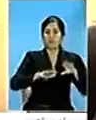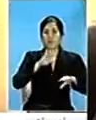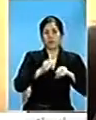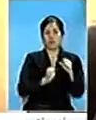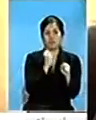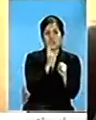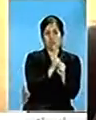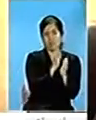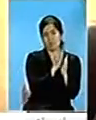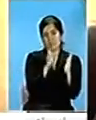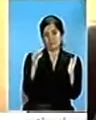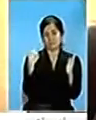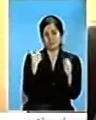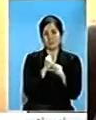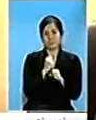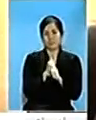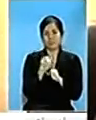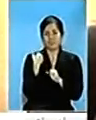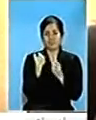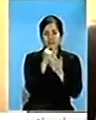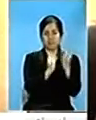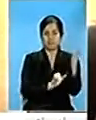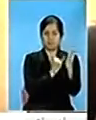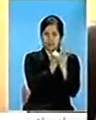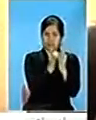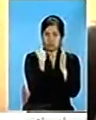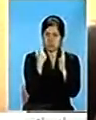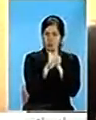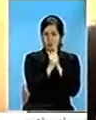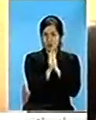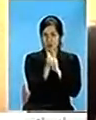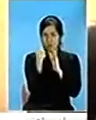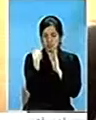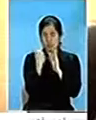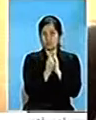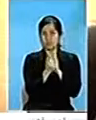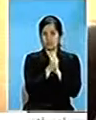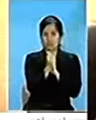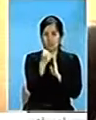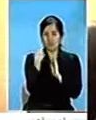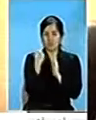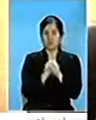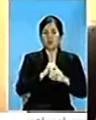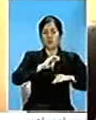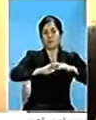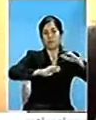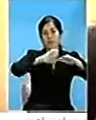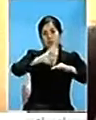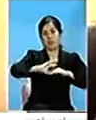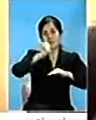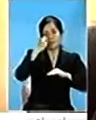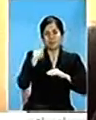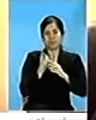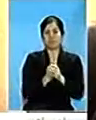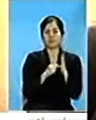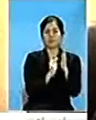ว่ามีบางจังหวัดมีศักยภาพมีความเป็นไปได้ที่จะพัฒนาจากการที่ประชาชนเ